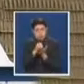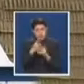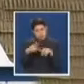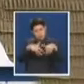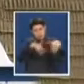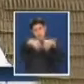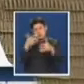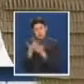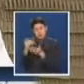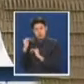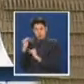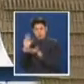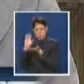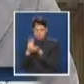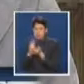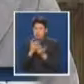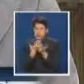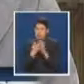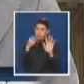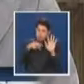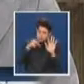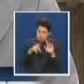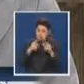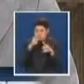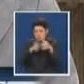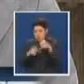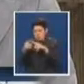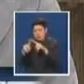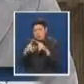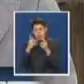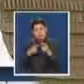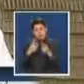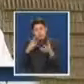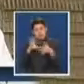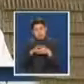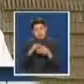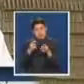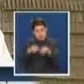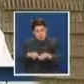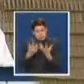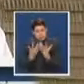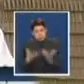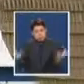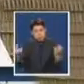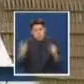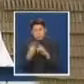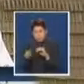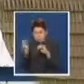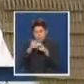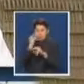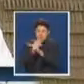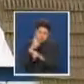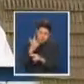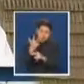นเนี่ยนะครับที่เราพูดจะเป็นกรณี 5,000 บาทก็ดีจะเป็นกรณีเกษตรที่บอกจะเพิ่มมากกว่าปกติ3เท่าอะไรเนี่ยนะ